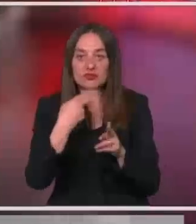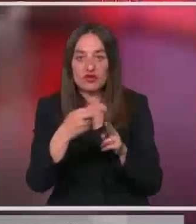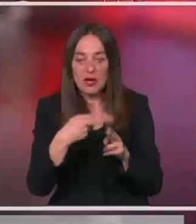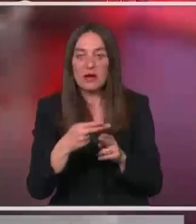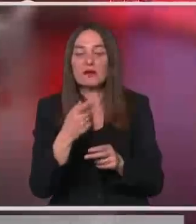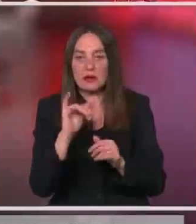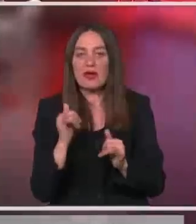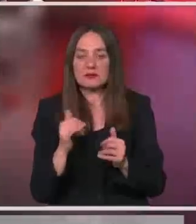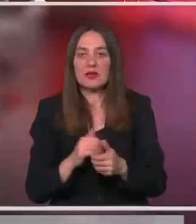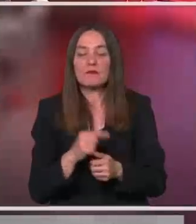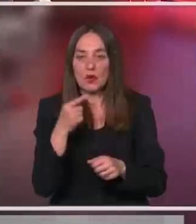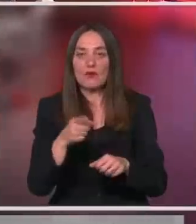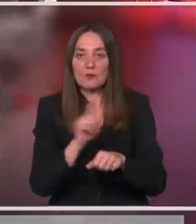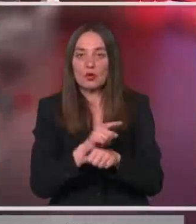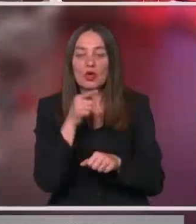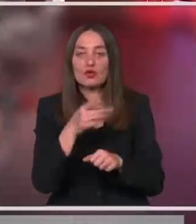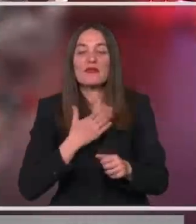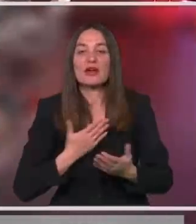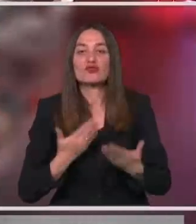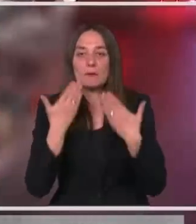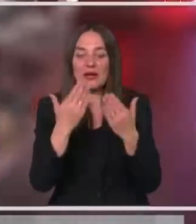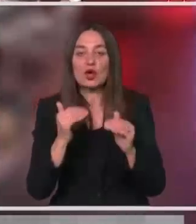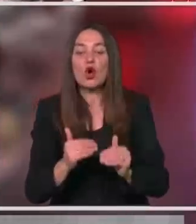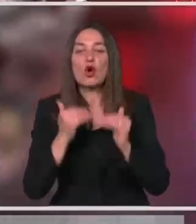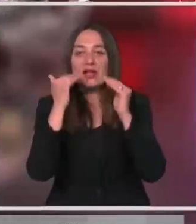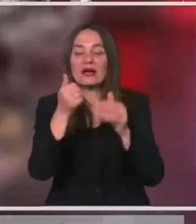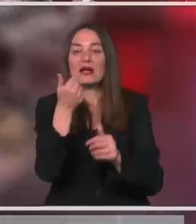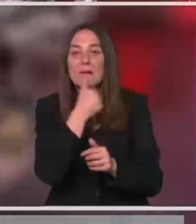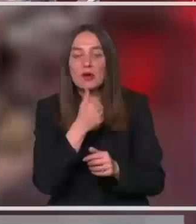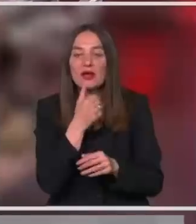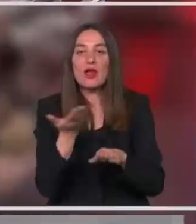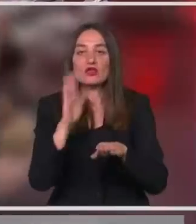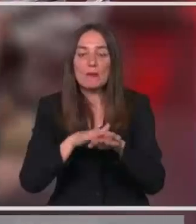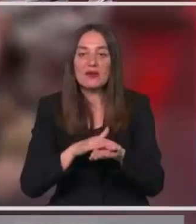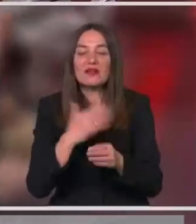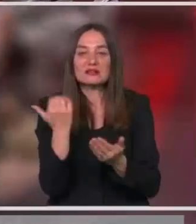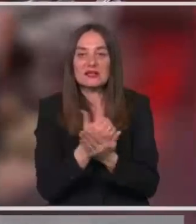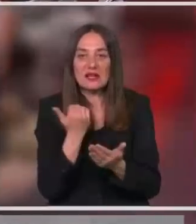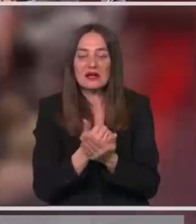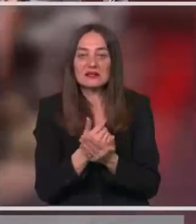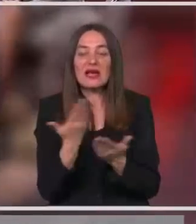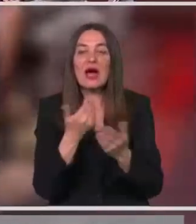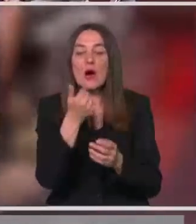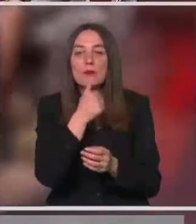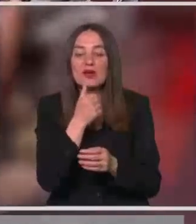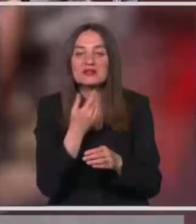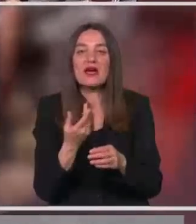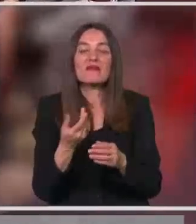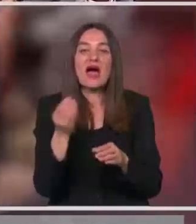se podeliti? Dakle, u ovom trenutku to je naš predlog. Odlaganje poreza i doprinosa na zarade, kao i poreza na